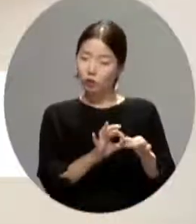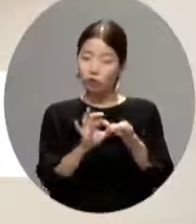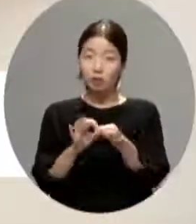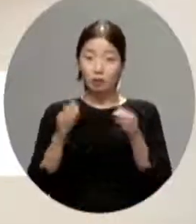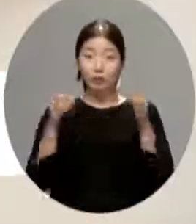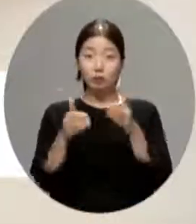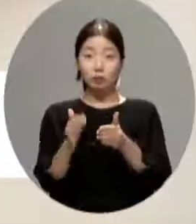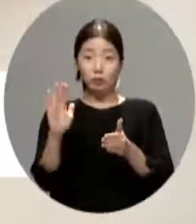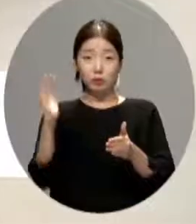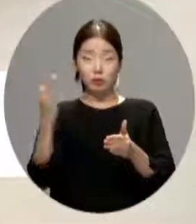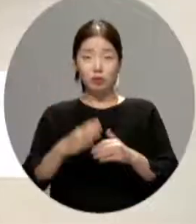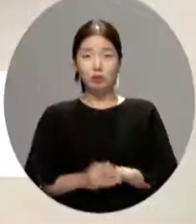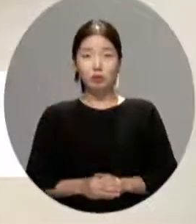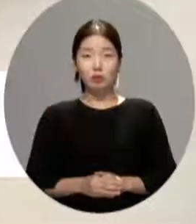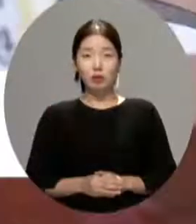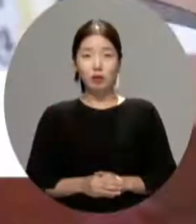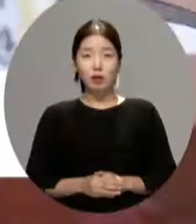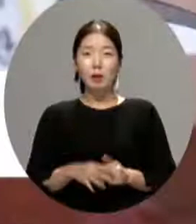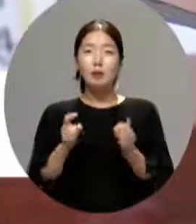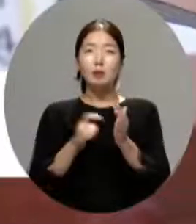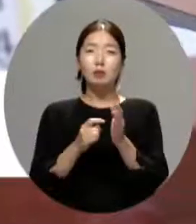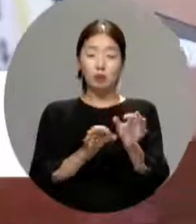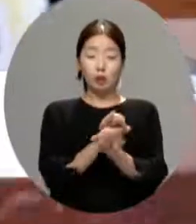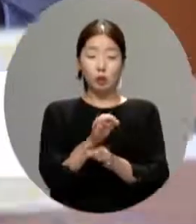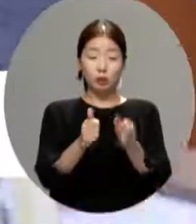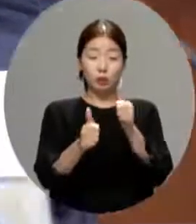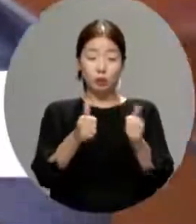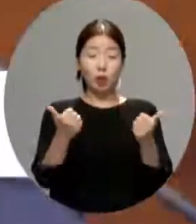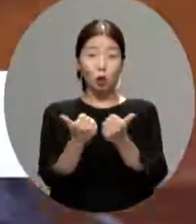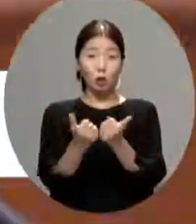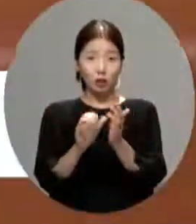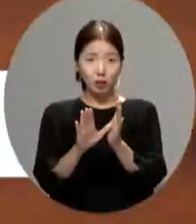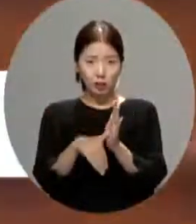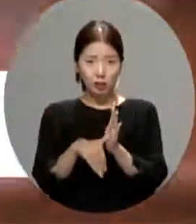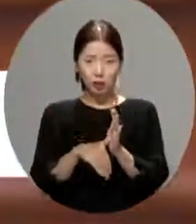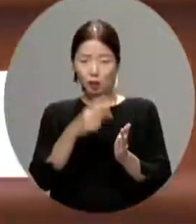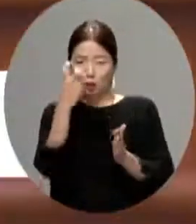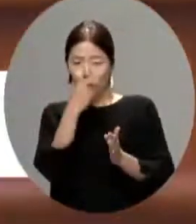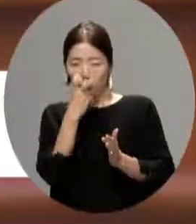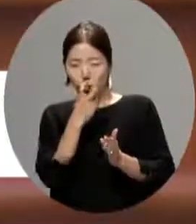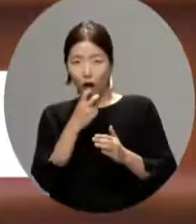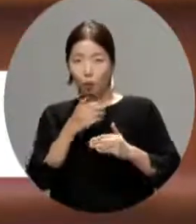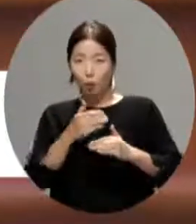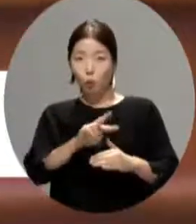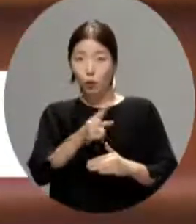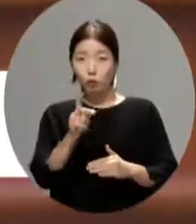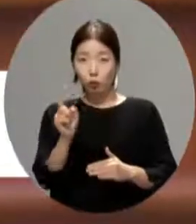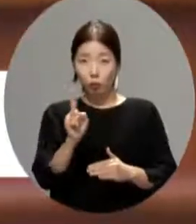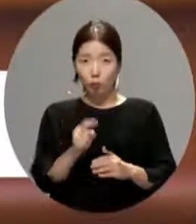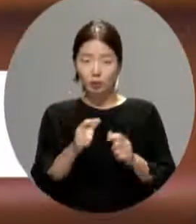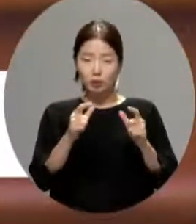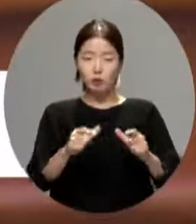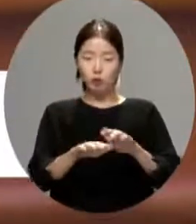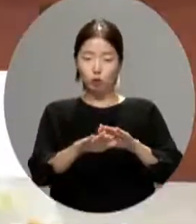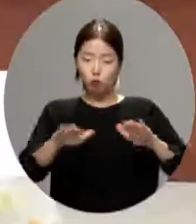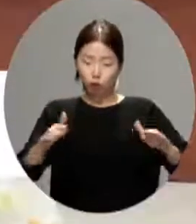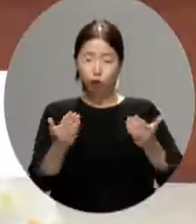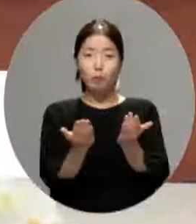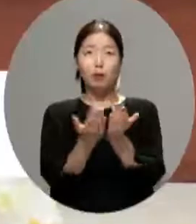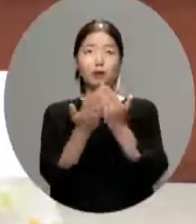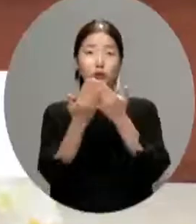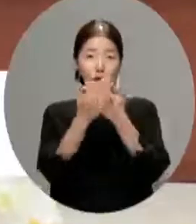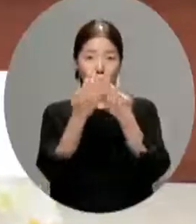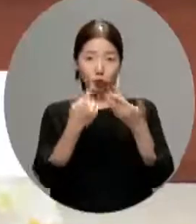주목됩니다 오늘 비상 경제 장관 회의 에서 확정된 예타 개편 방안에 따르면 지역 균형 발전 등을 위해